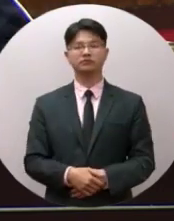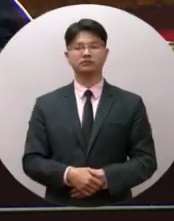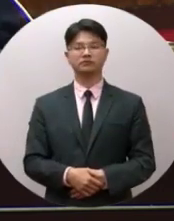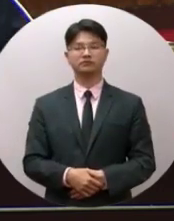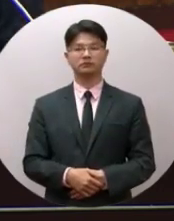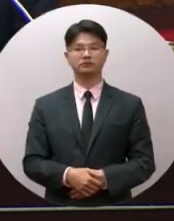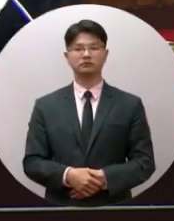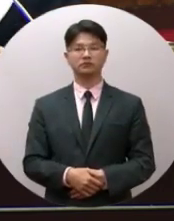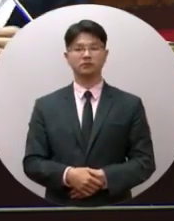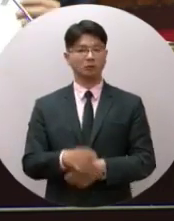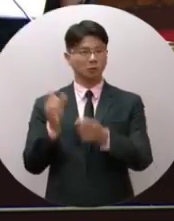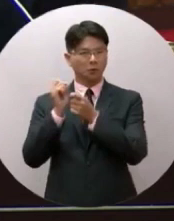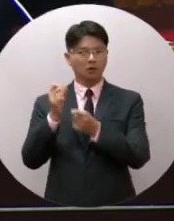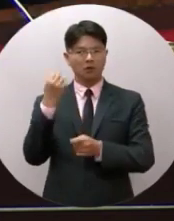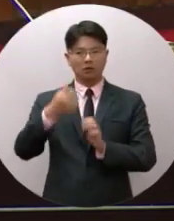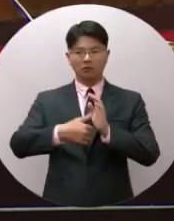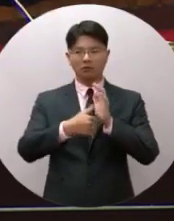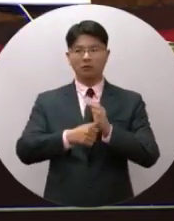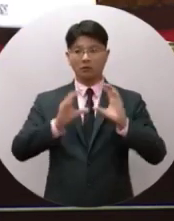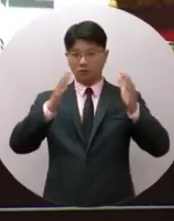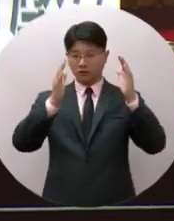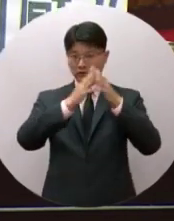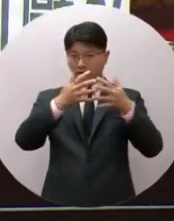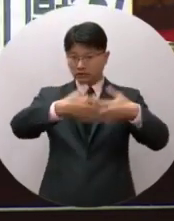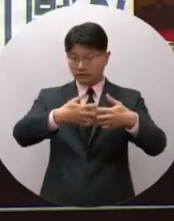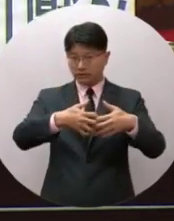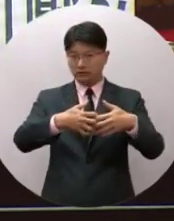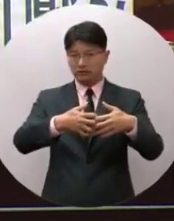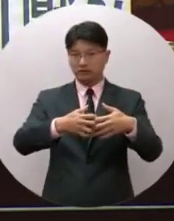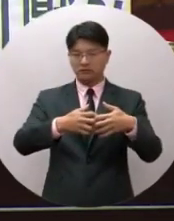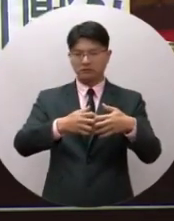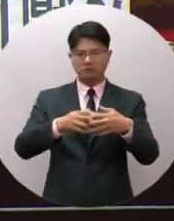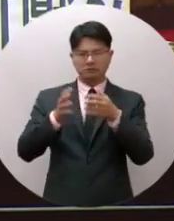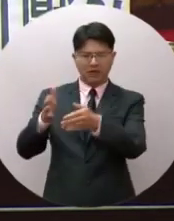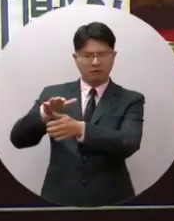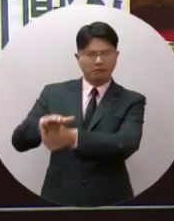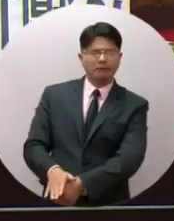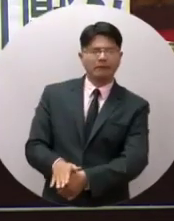到最近最热的名词叫国家机器啊，打压，